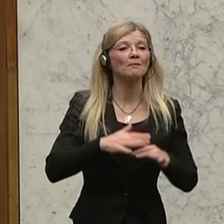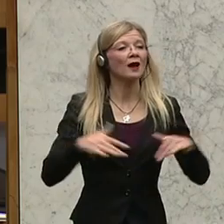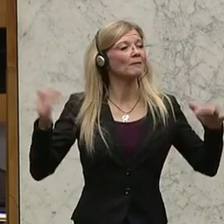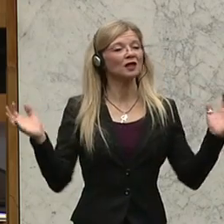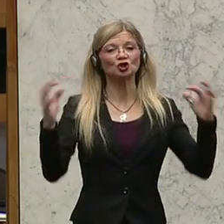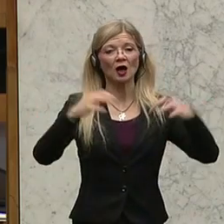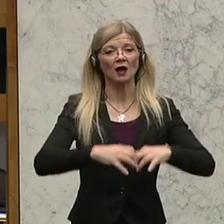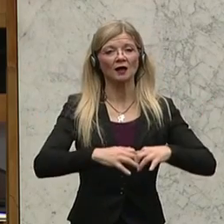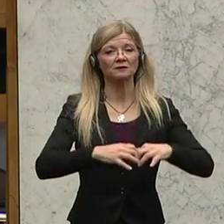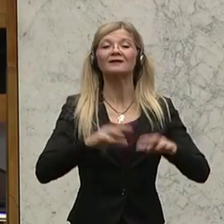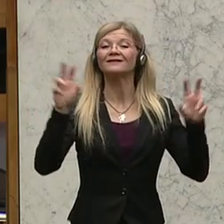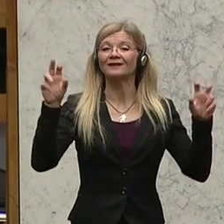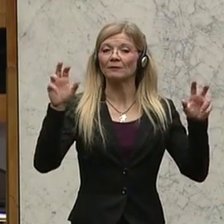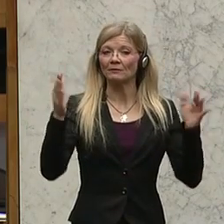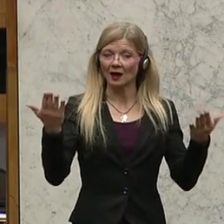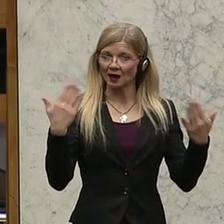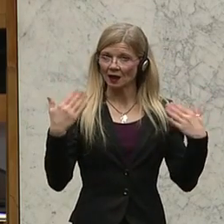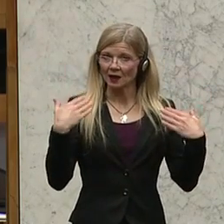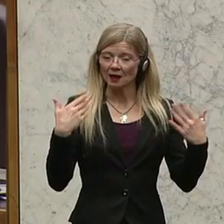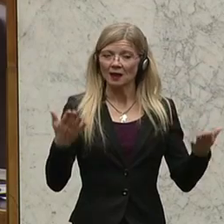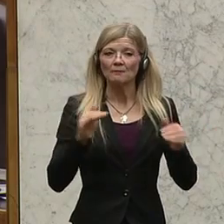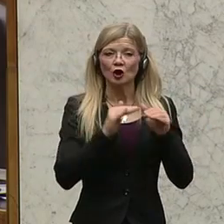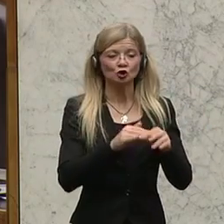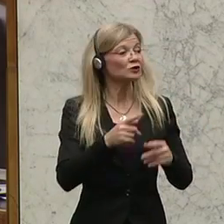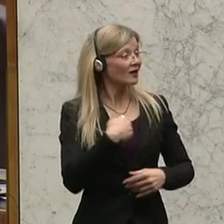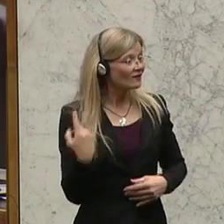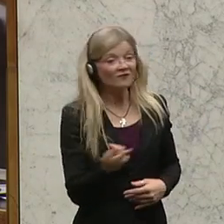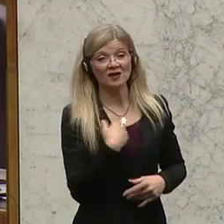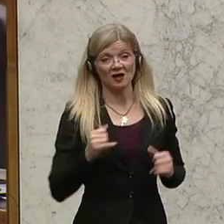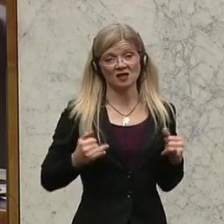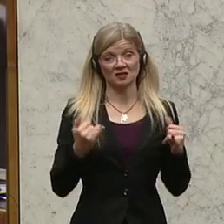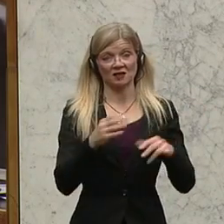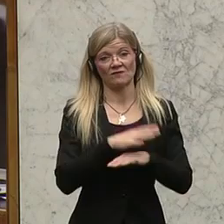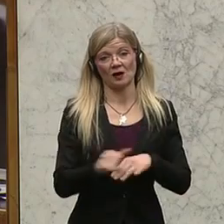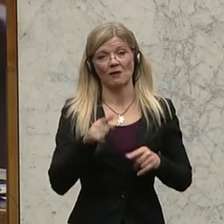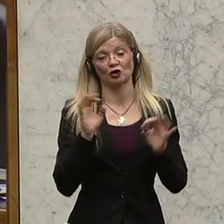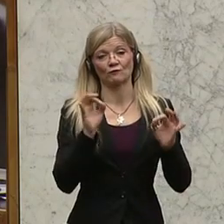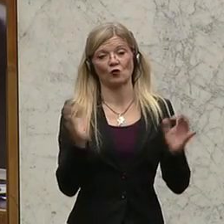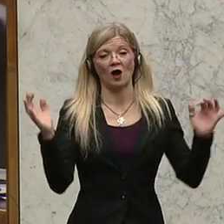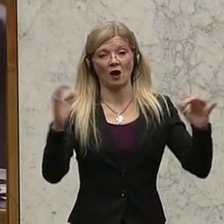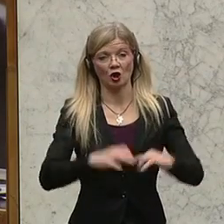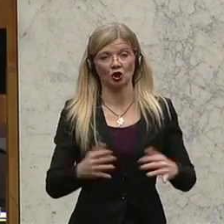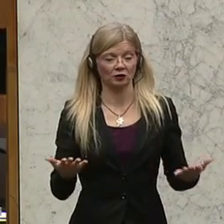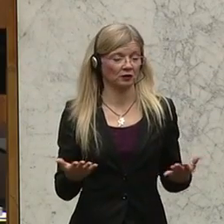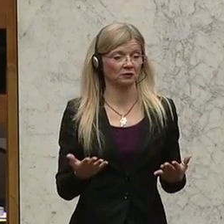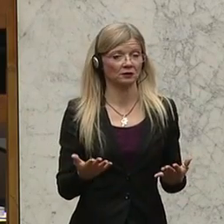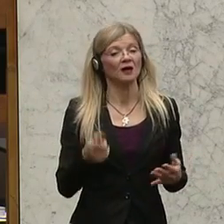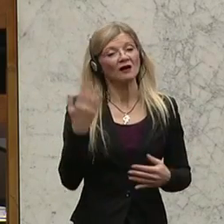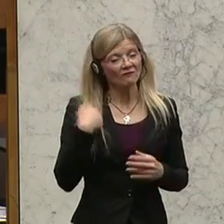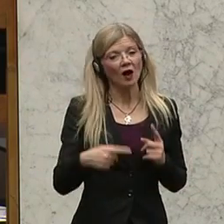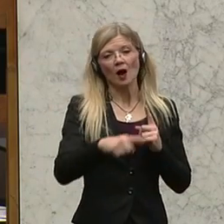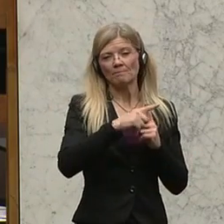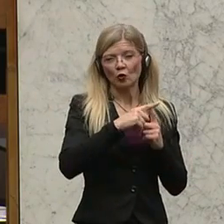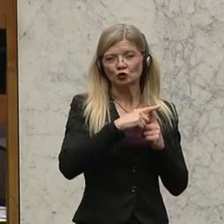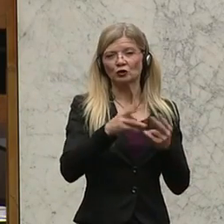zum Klimaschutz. Auf unsere Initiative hin, bitte. Unsere Initiative, dass es diese Enquete gibt, die sehr